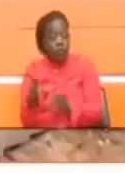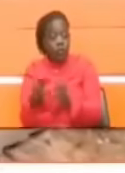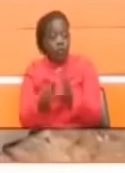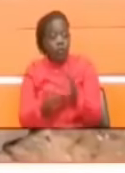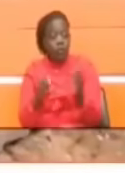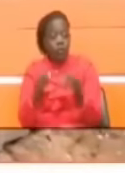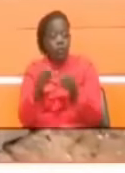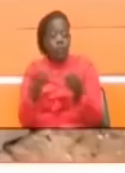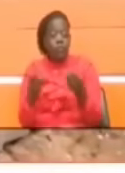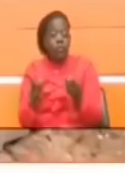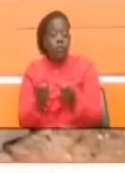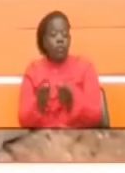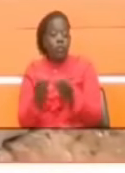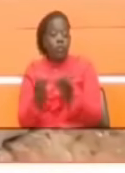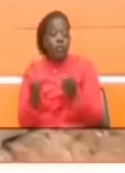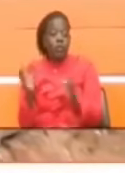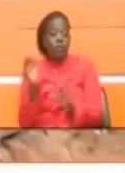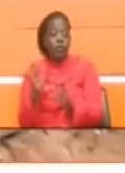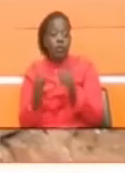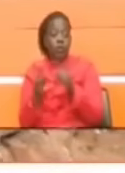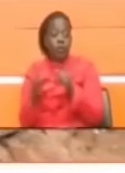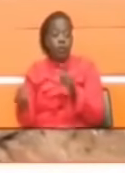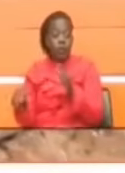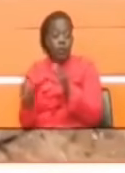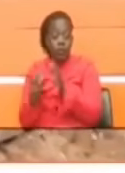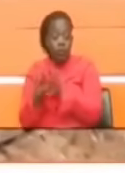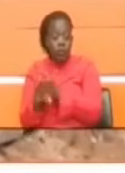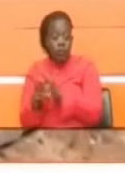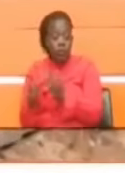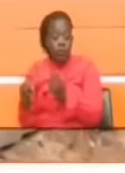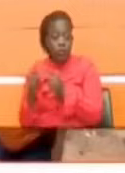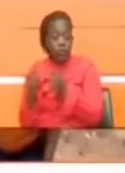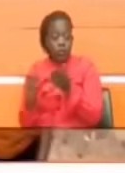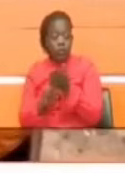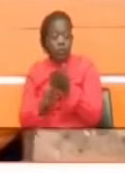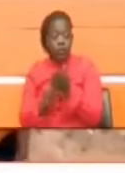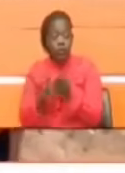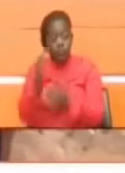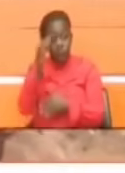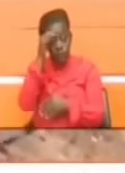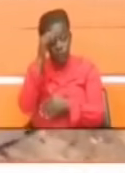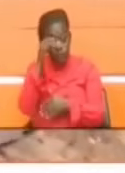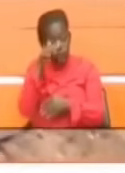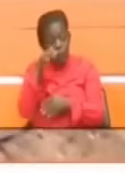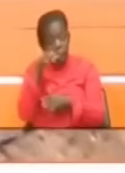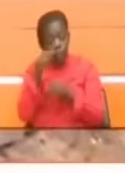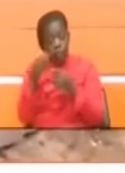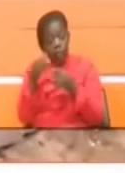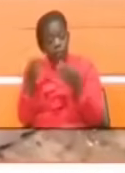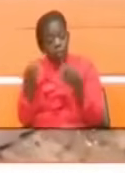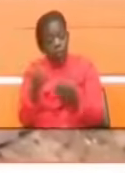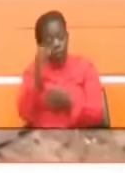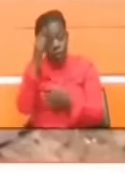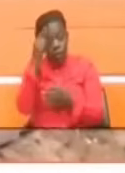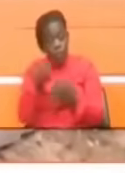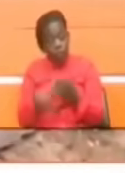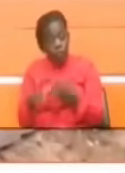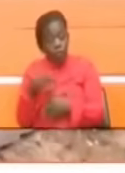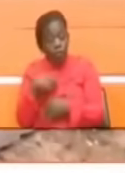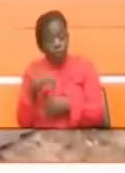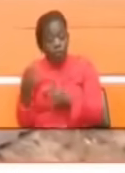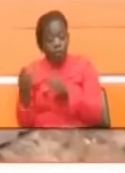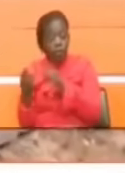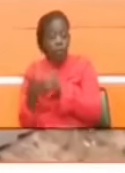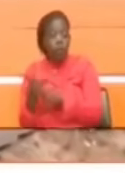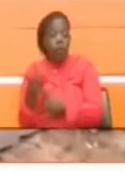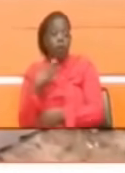bingi ofiisi zonna ez'enjawulo nga bamugobawo naye ng'akozesa poliisi. Wabula bafamire bano ekibeewunyisiza bagamba nti omugagga ono